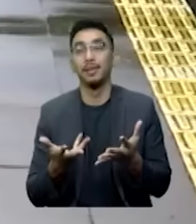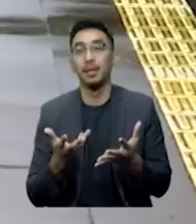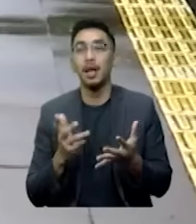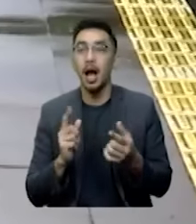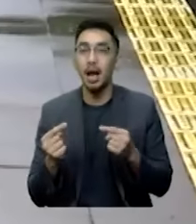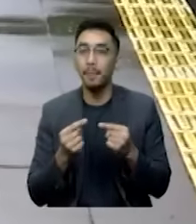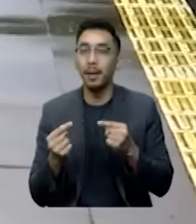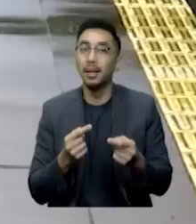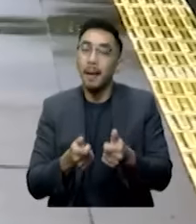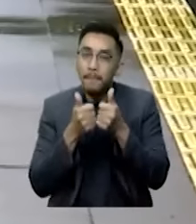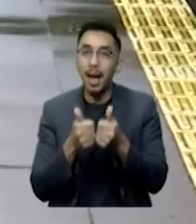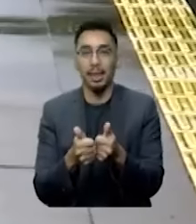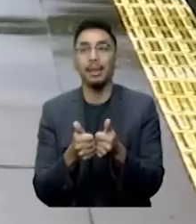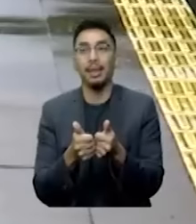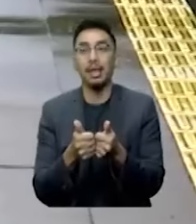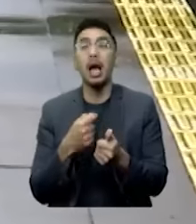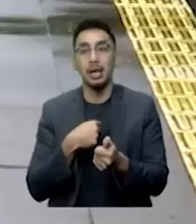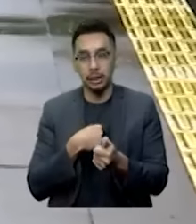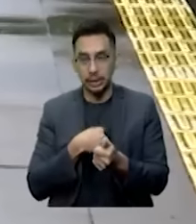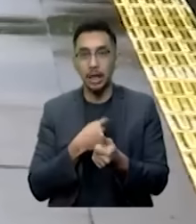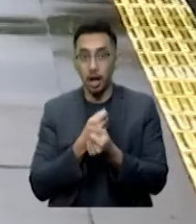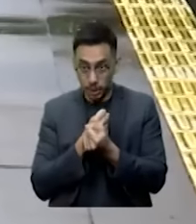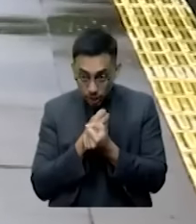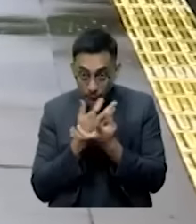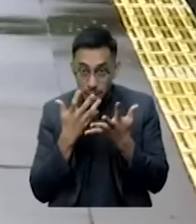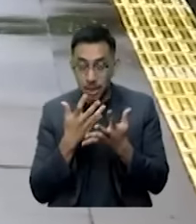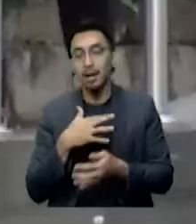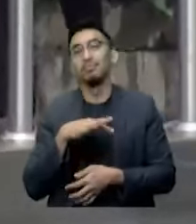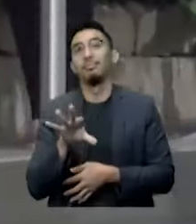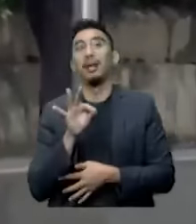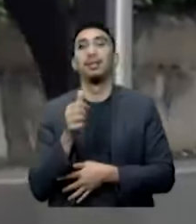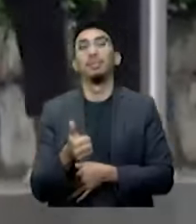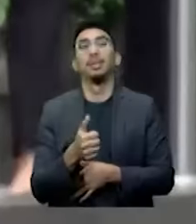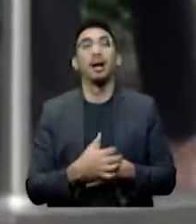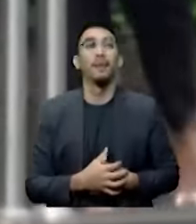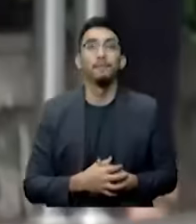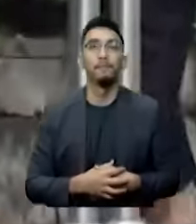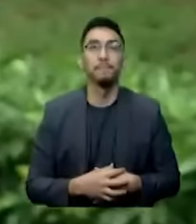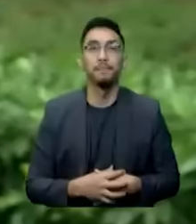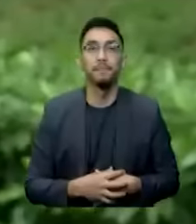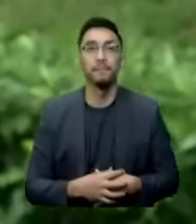baik supaya saya bisa firm menentukan pilihan saya nanti tanggal 14 Februari.